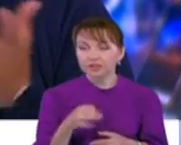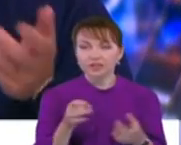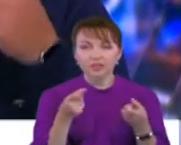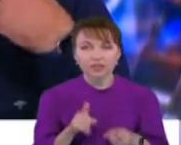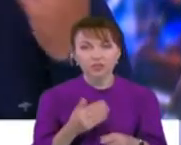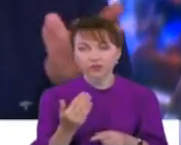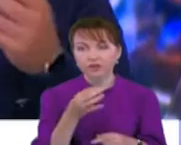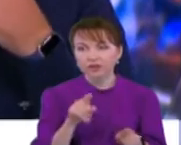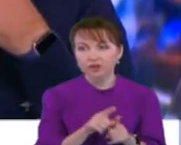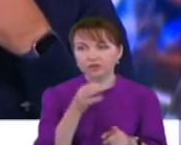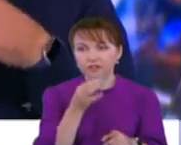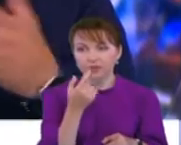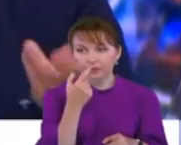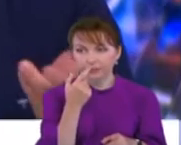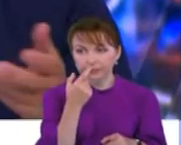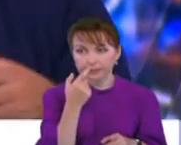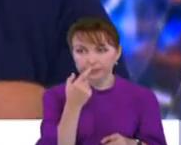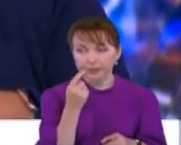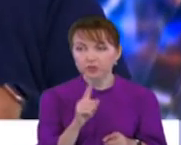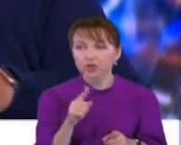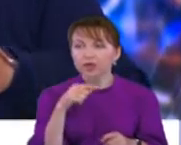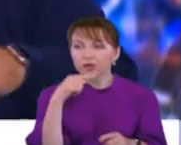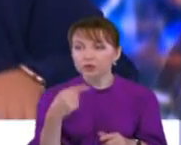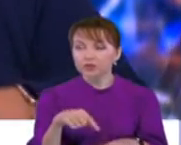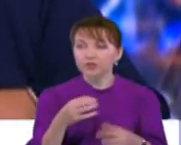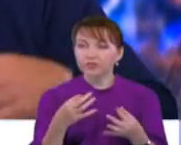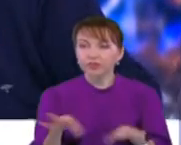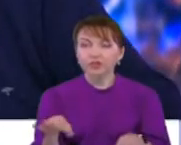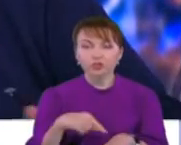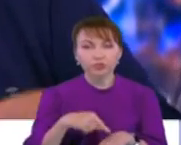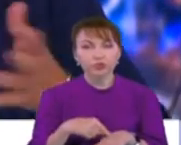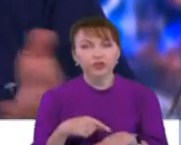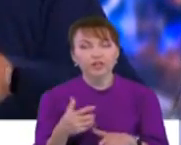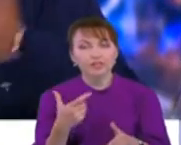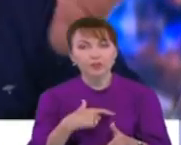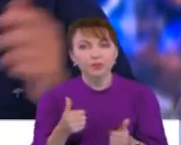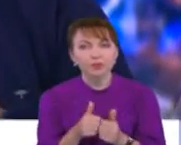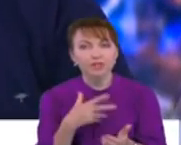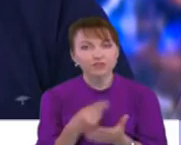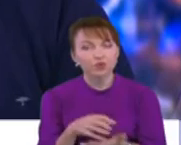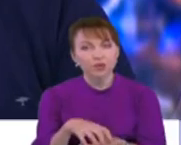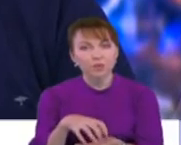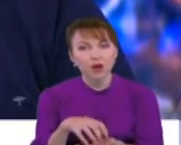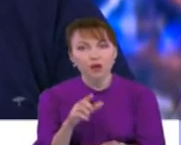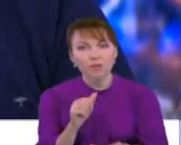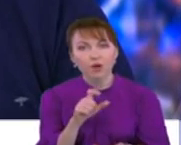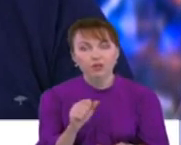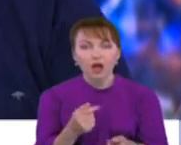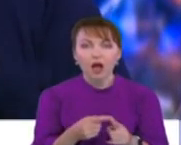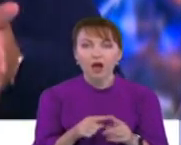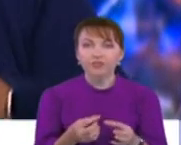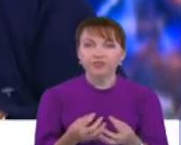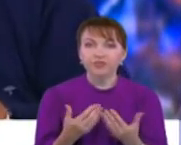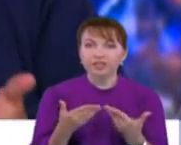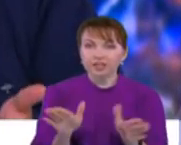так сказали, що Росія себе вільніше почуває біля своїх баз, біля тилу, а в відкритому океані якось слабко.